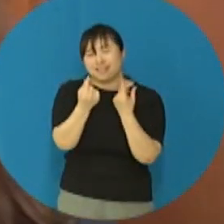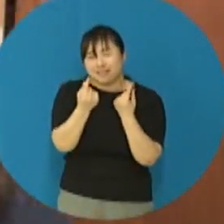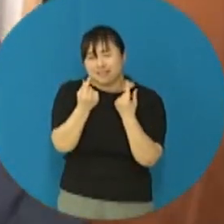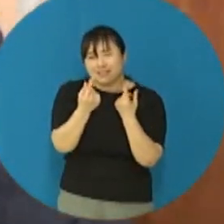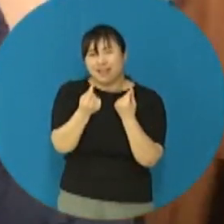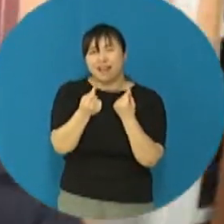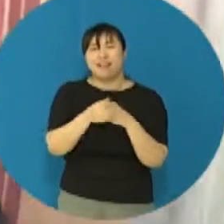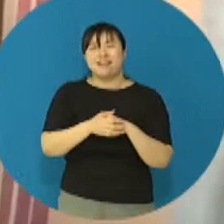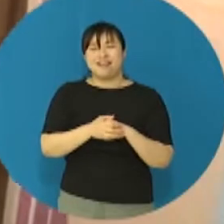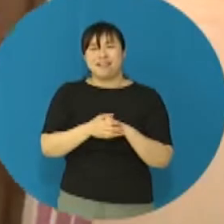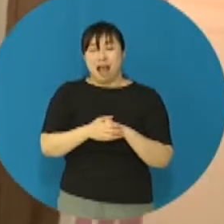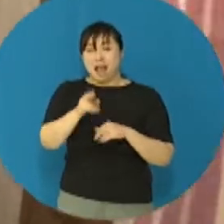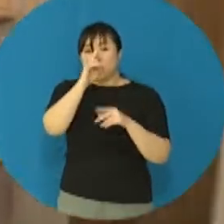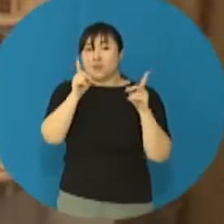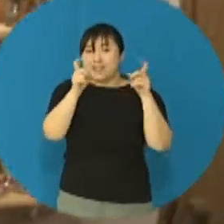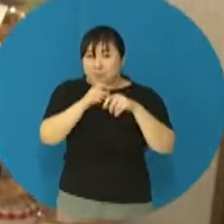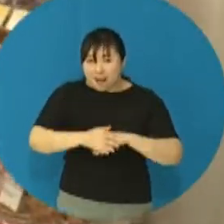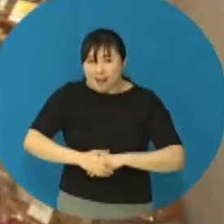こんにちは。